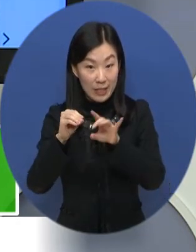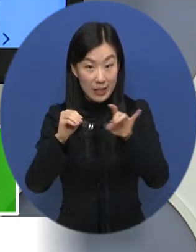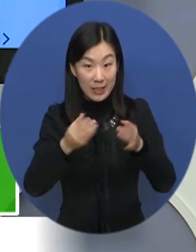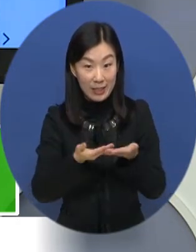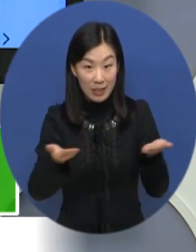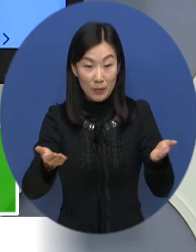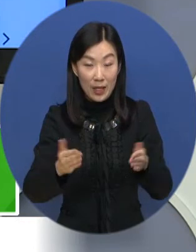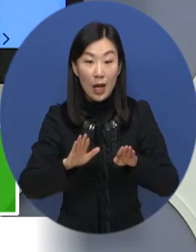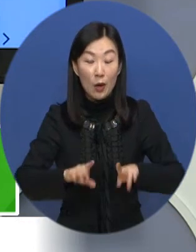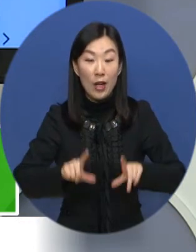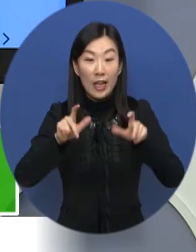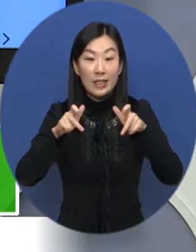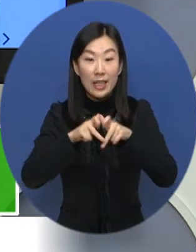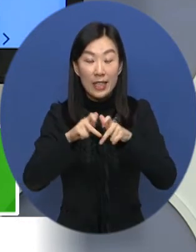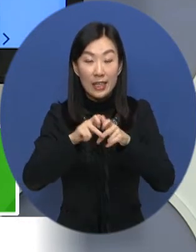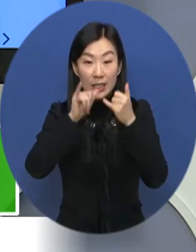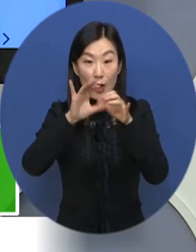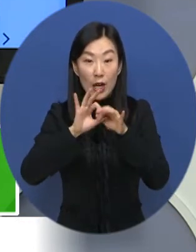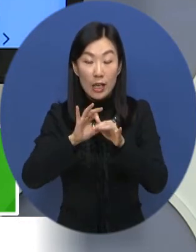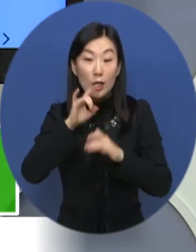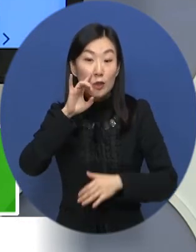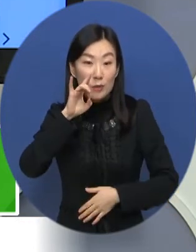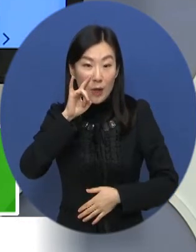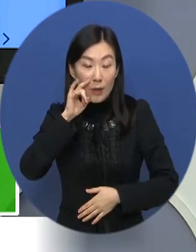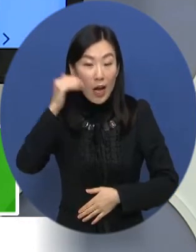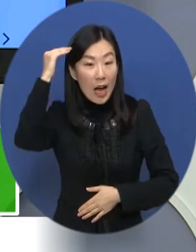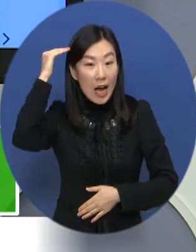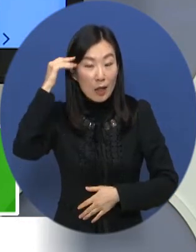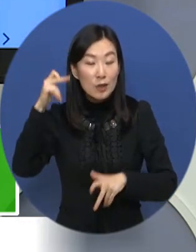수여됩니다. 올해수상과관련하여다른문의사항이있으시면